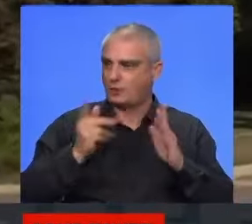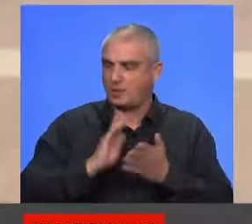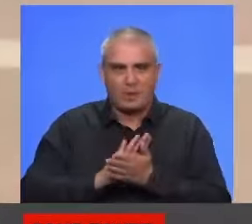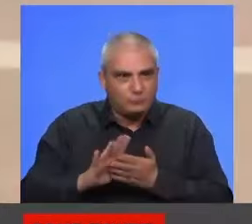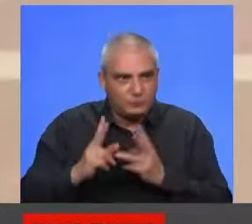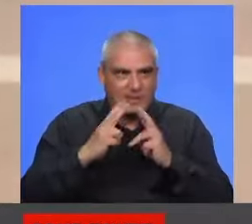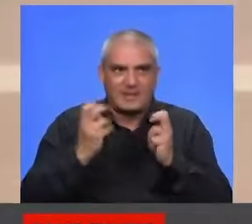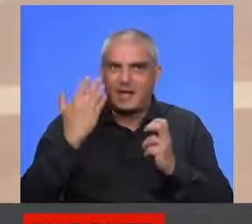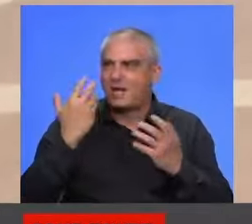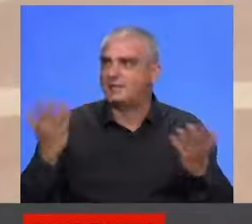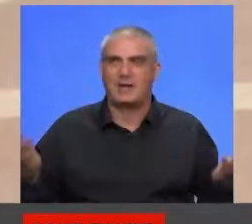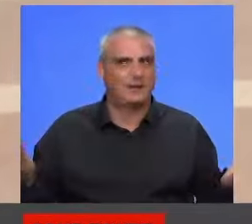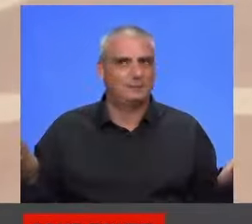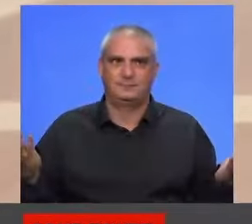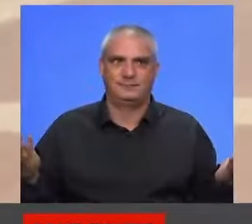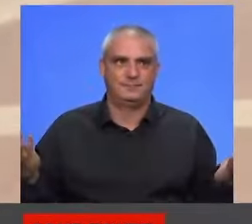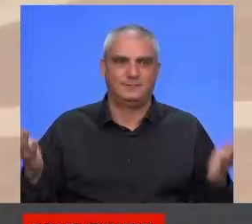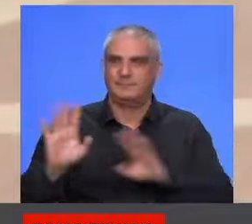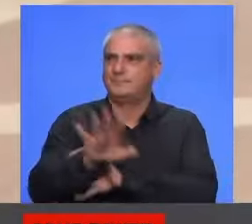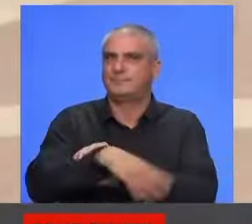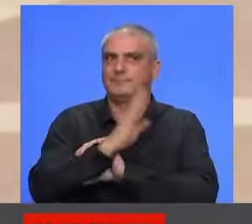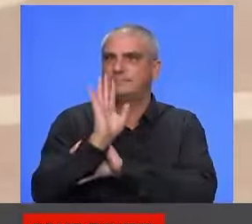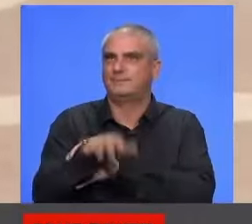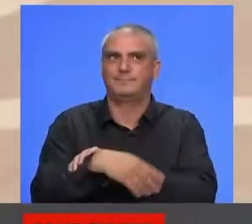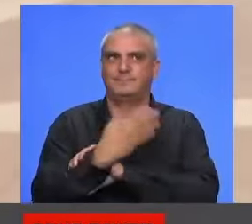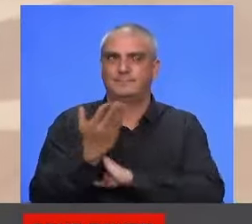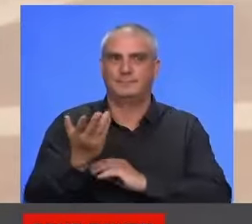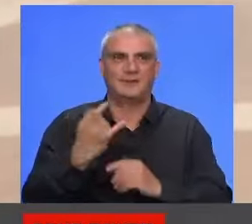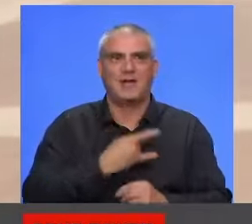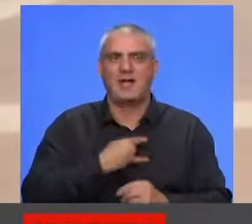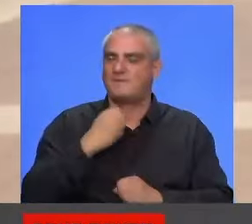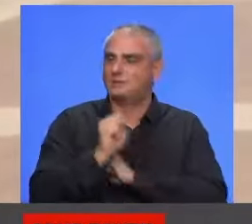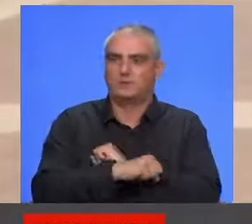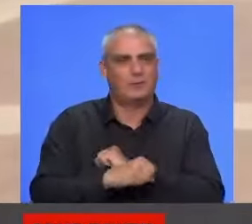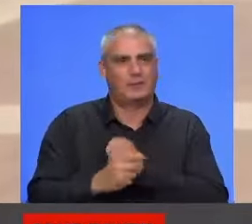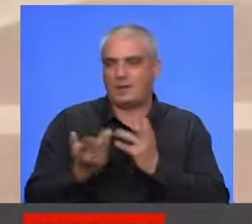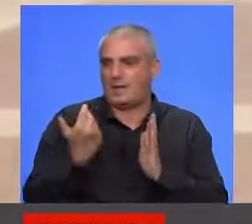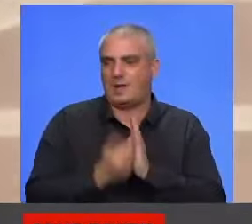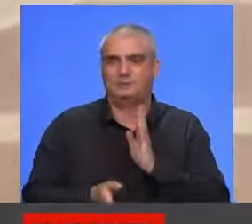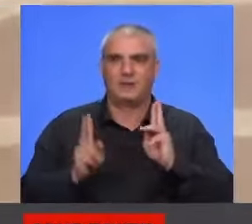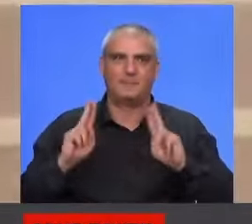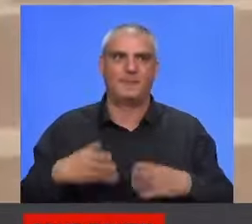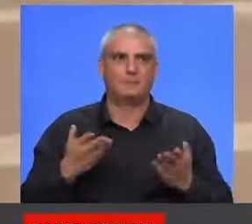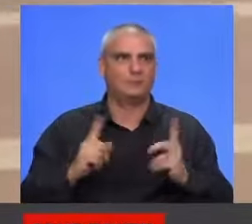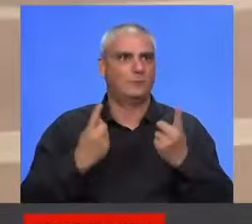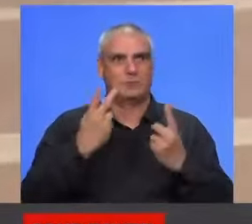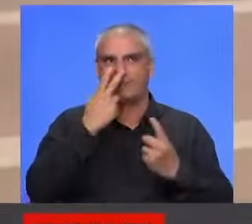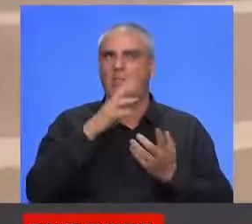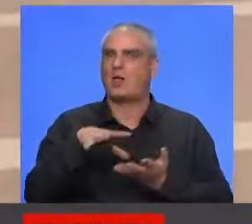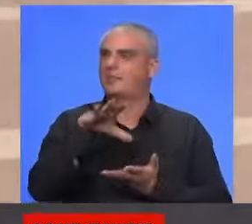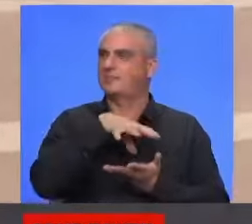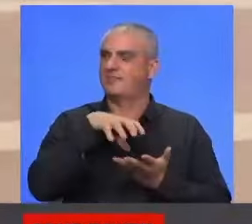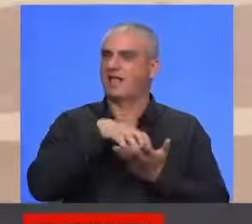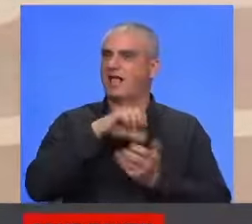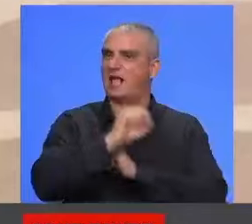הייתה עיר רפאים, והחוויה הסטודנטיאלית הייתה לוקה בחסר במלוא מובן המילה, ופתאום לראות את